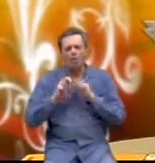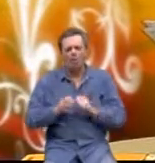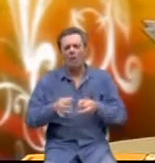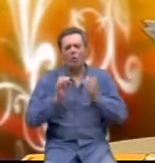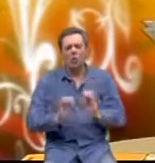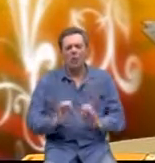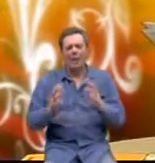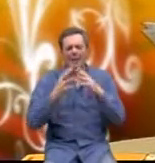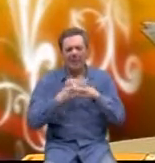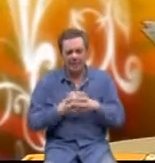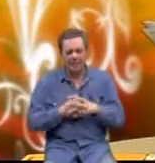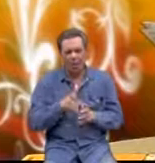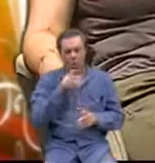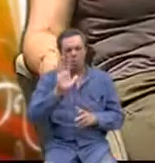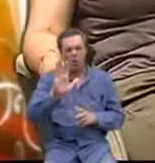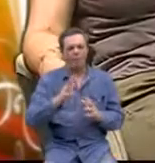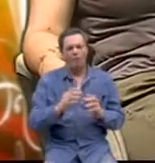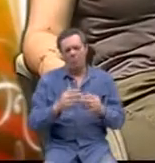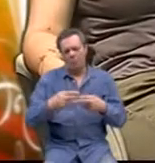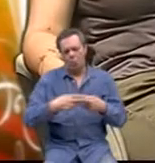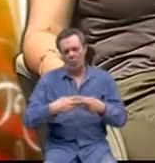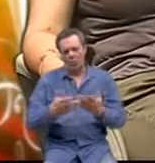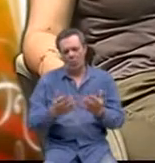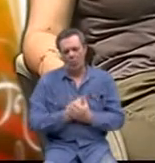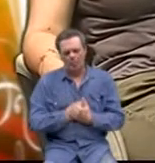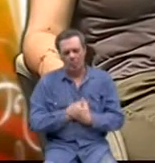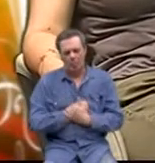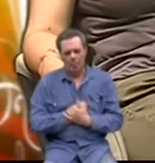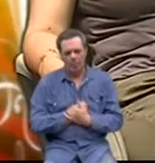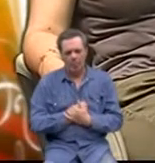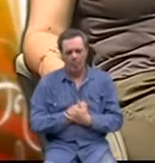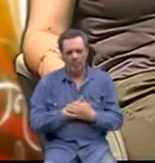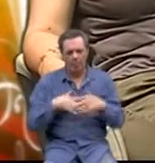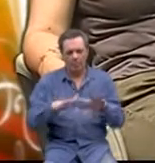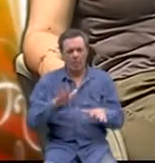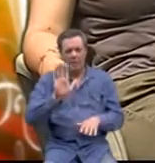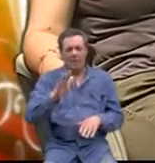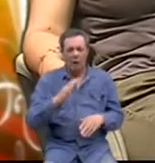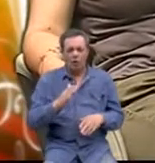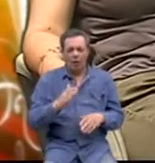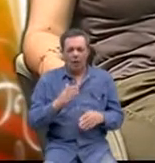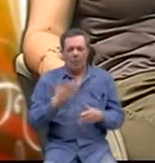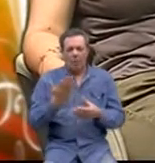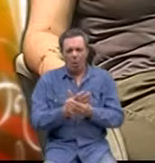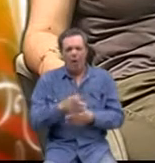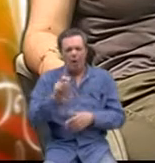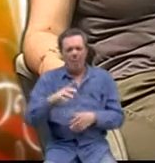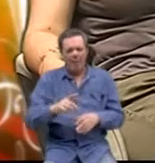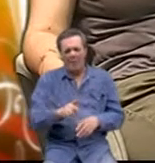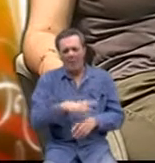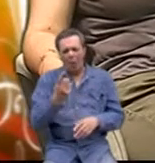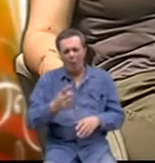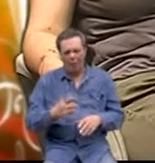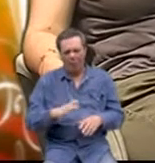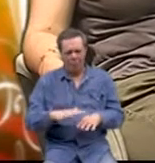socijalne integracije u njihovom susjedstvu. Ljudi iz vašeg priloga će sigurno neko vrijeme imati osjećaj zadovoljstva radi